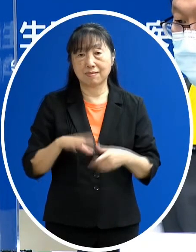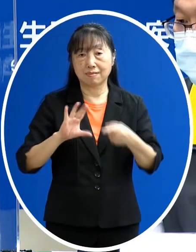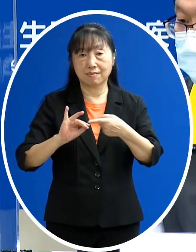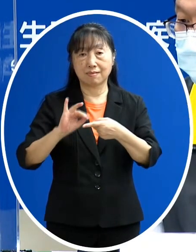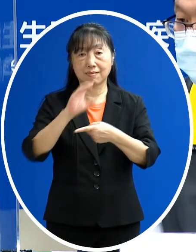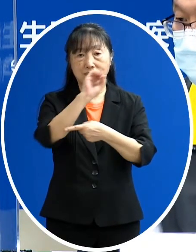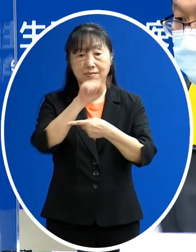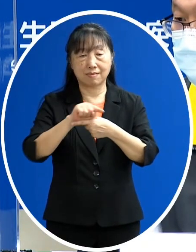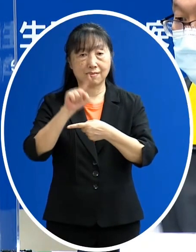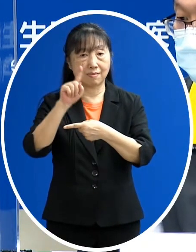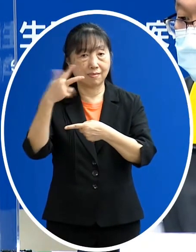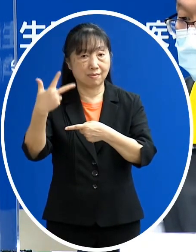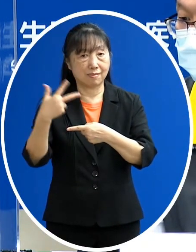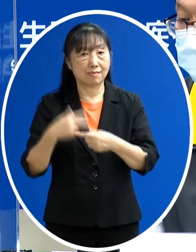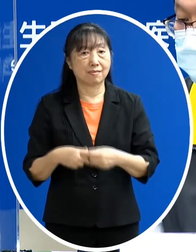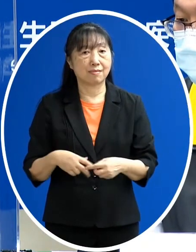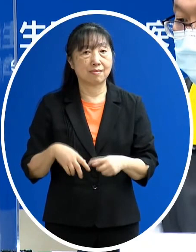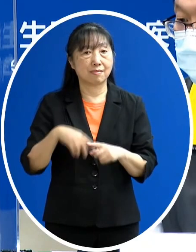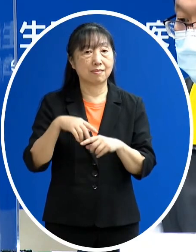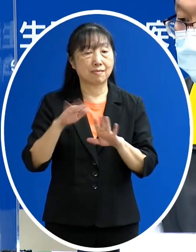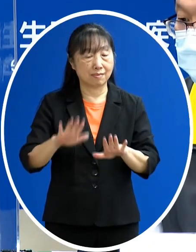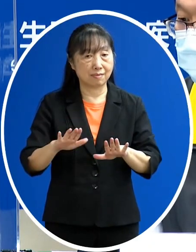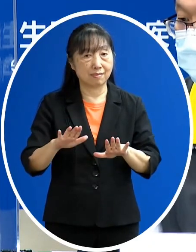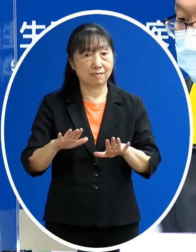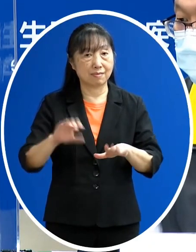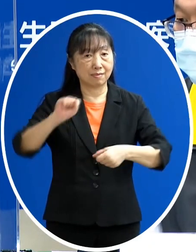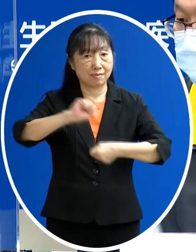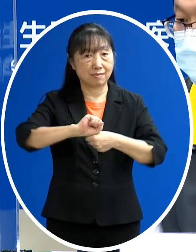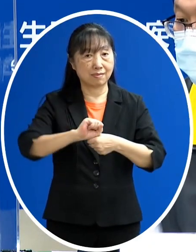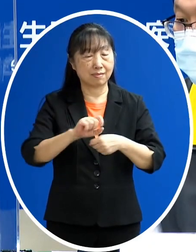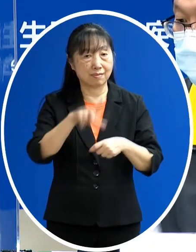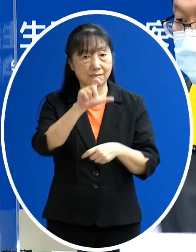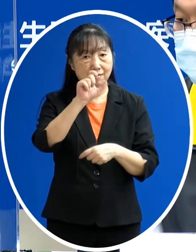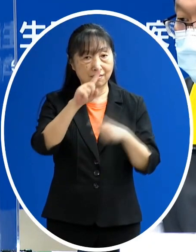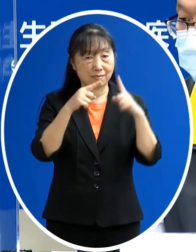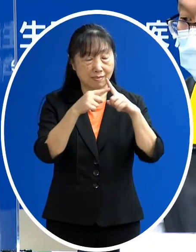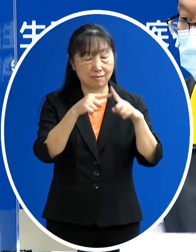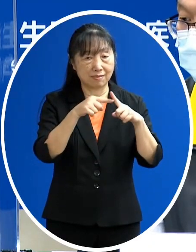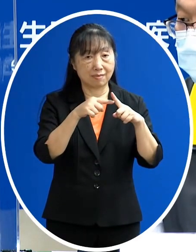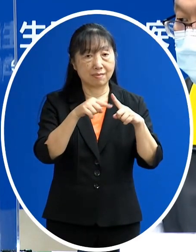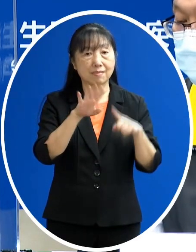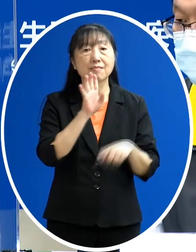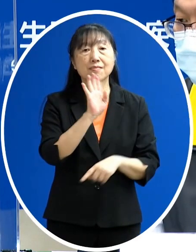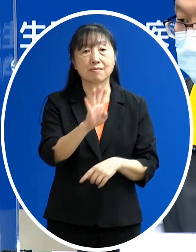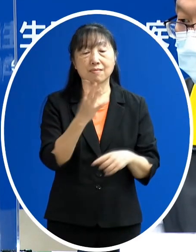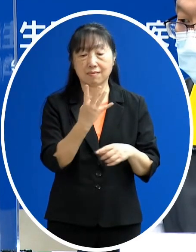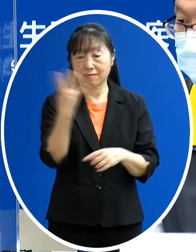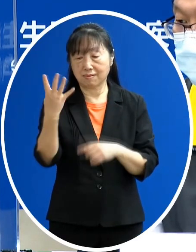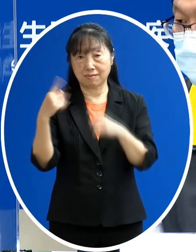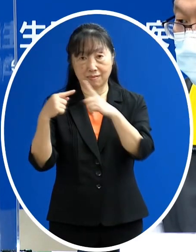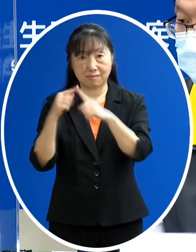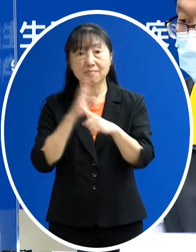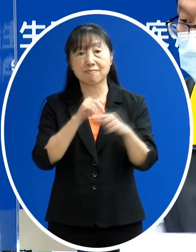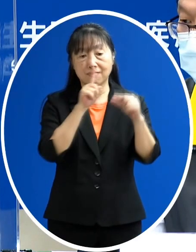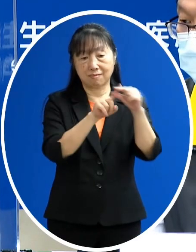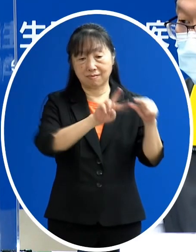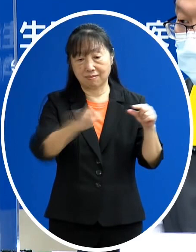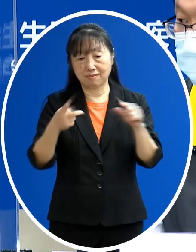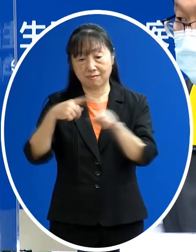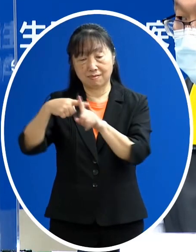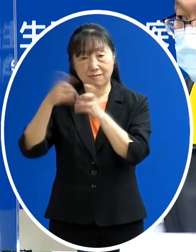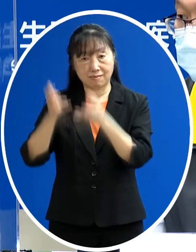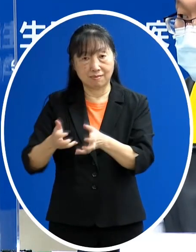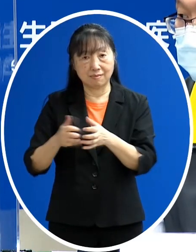了0.17%。那今天这增加了61名，那有4名是由中症转重